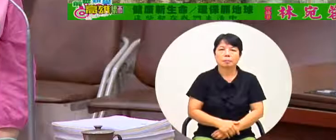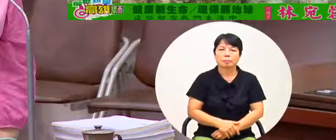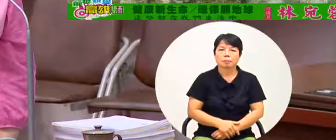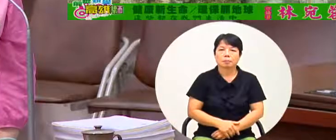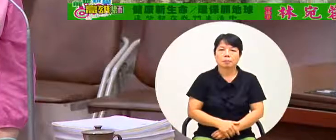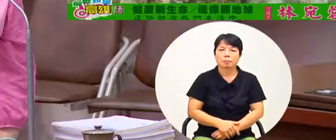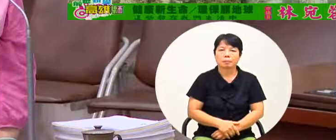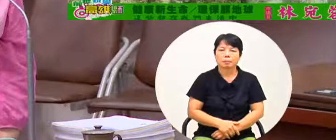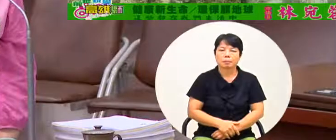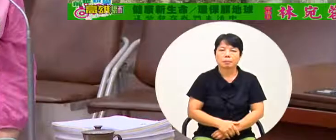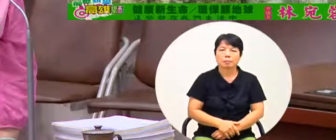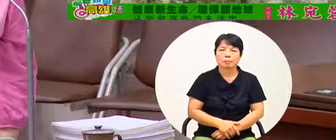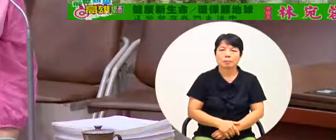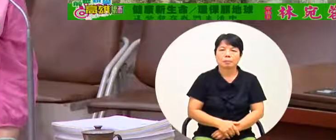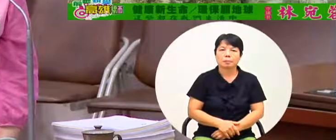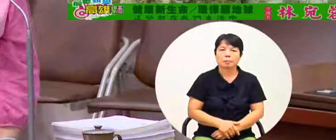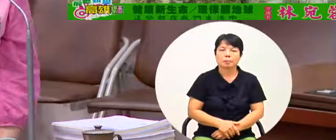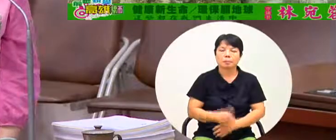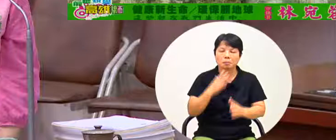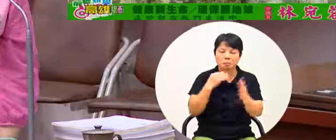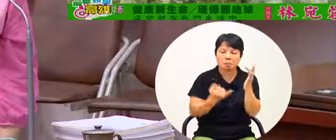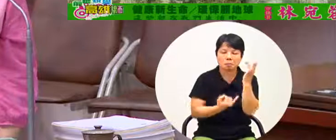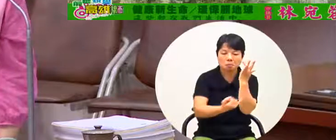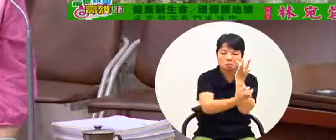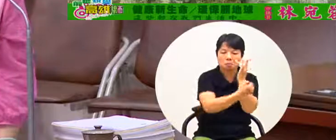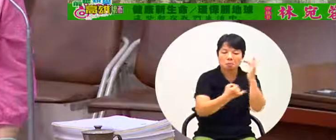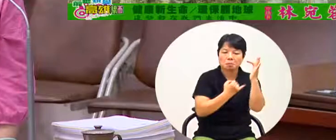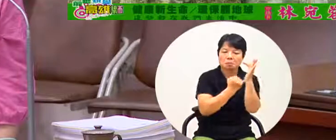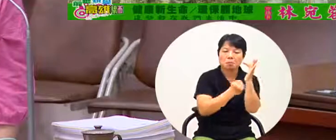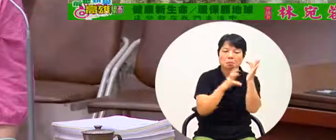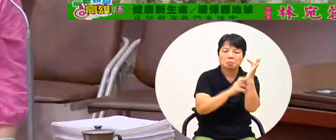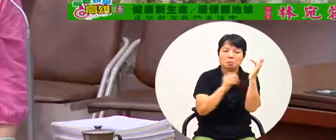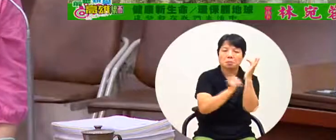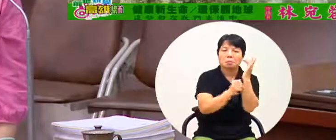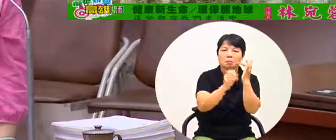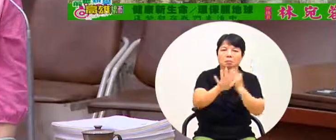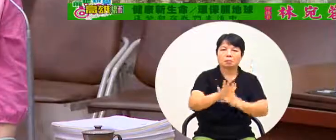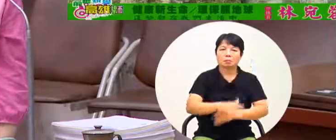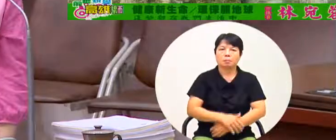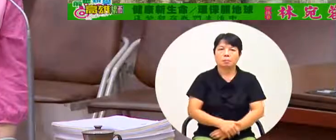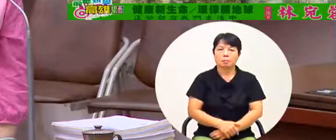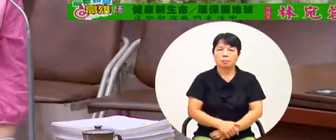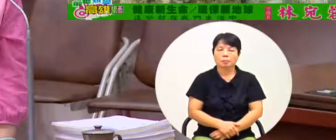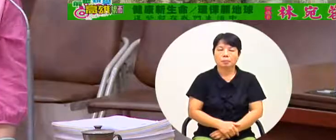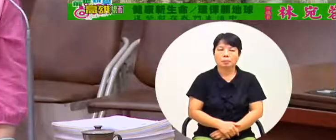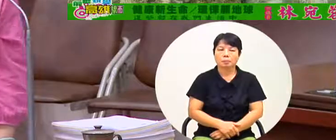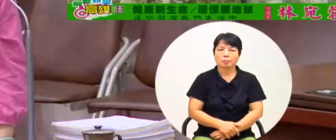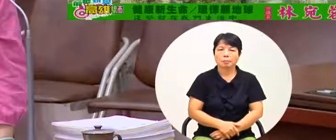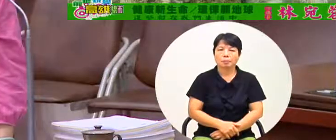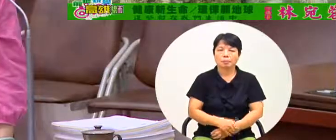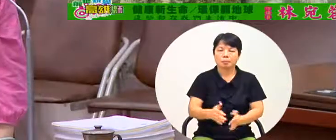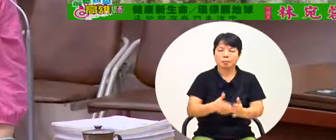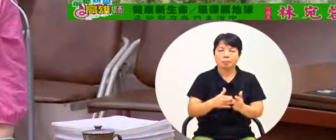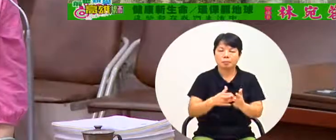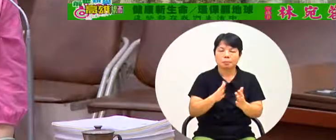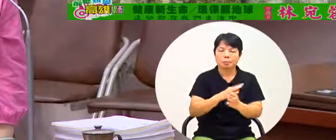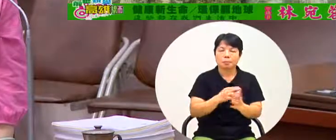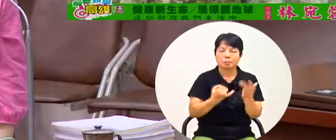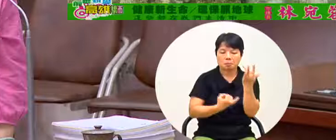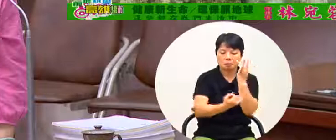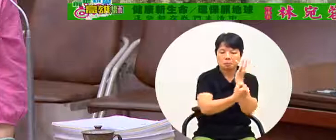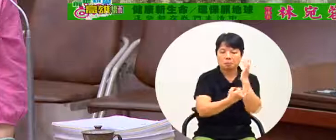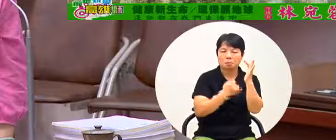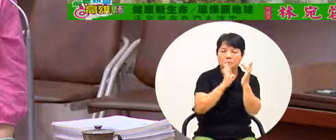被虫害啊，被这个树木已经被虫害已经改吞噬的、哦、已经很严重了哈，是